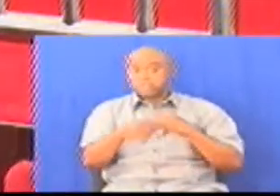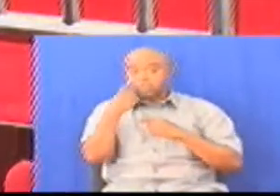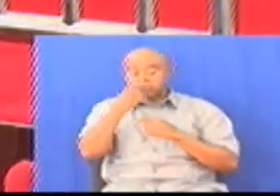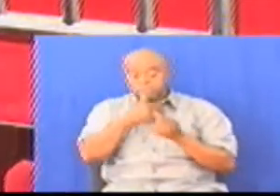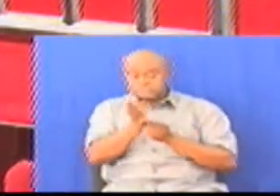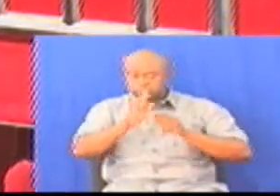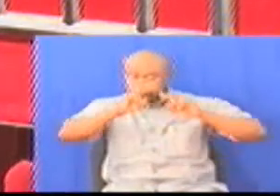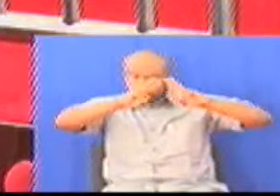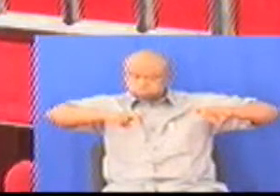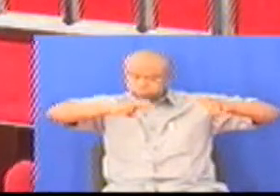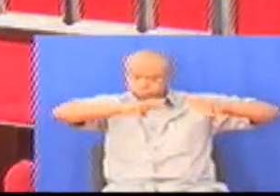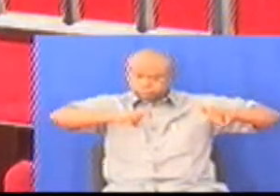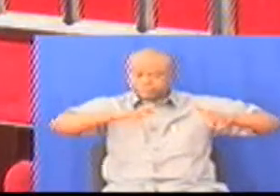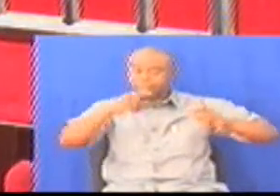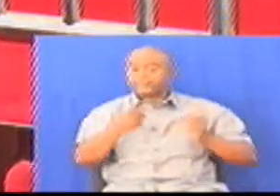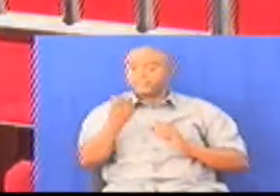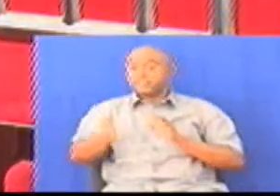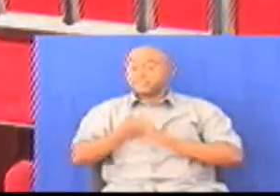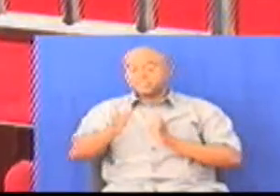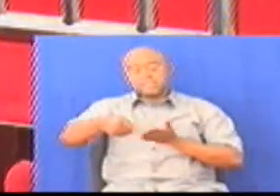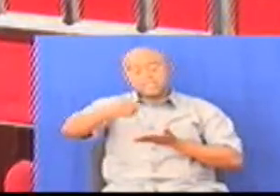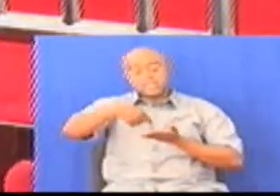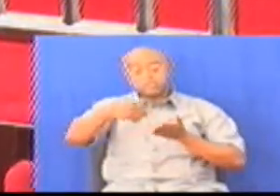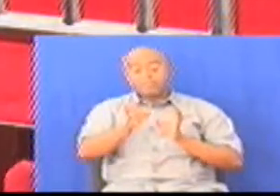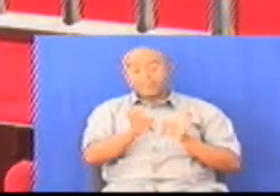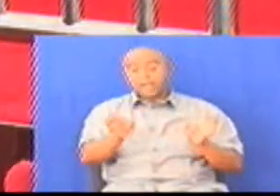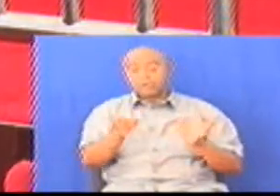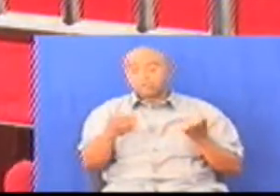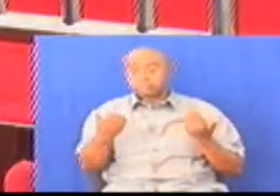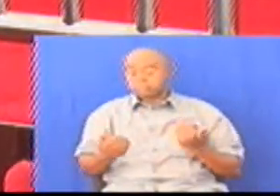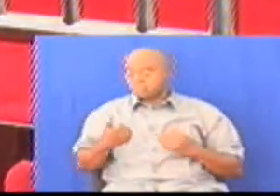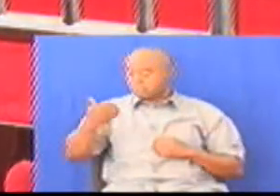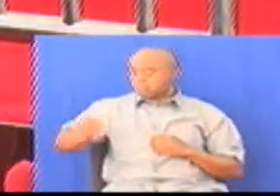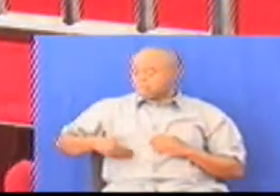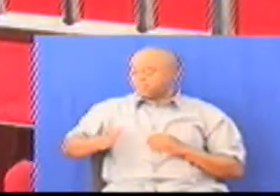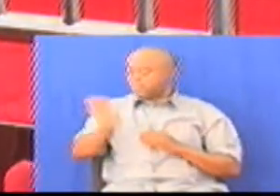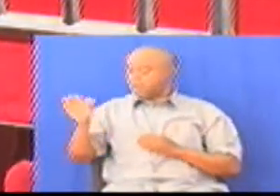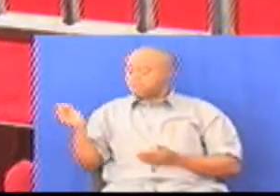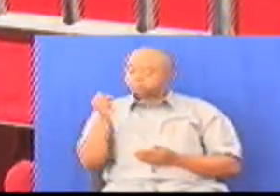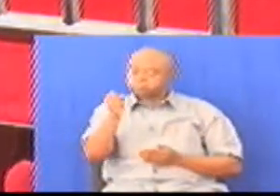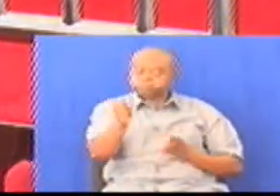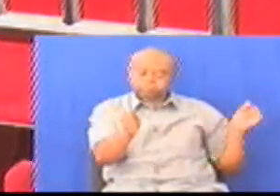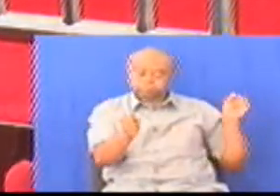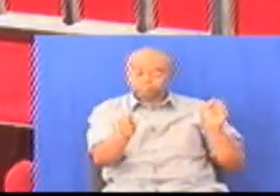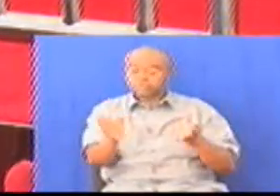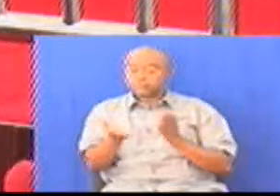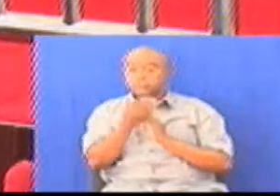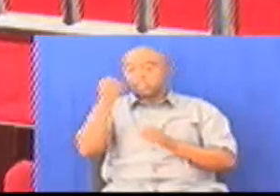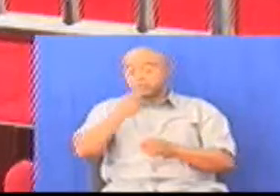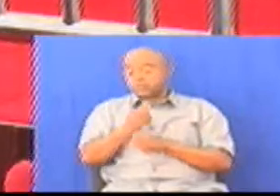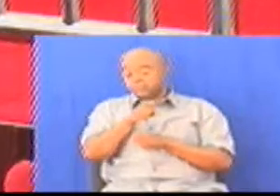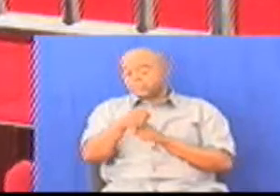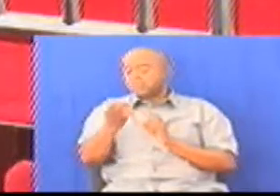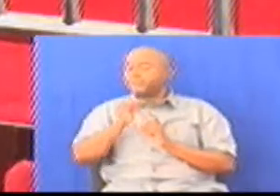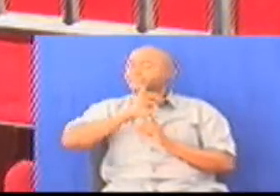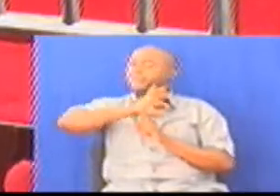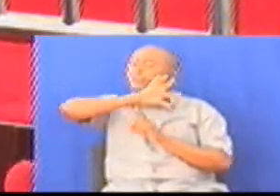kwamba na itaanzisha kituo maalum na kuweka maofisa maalum ambao watashughulikia mapato